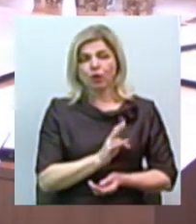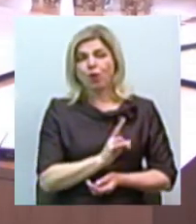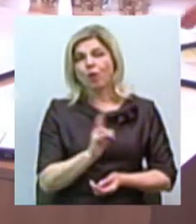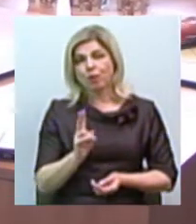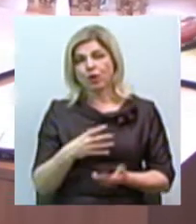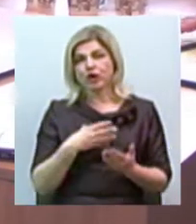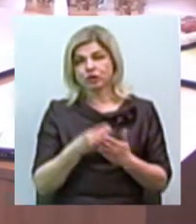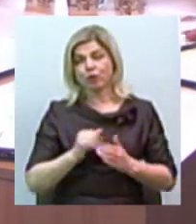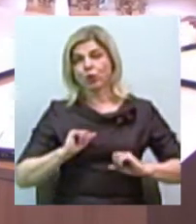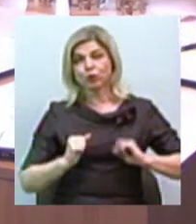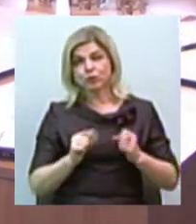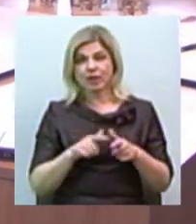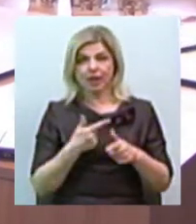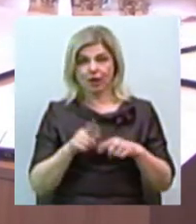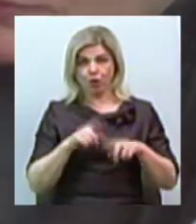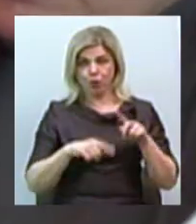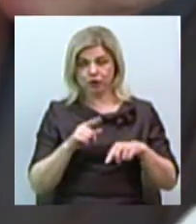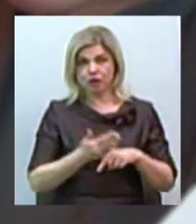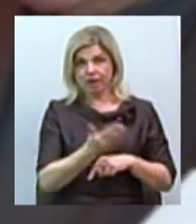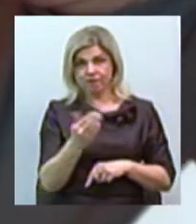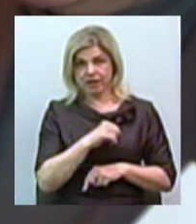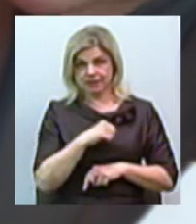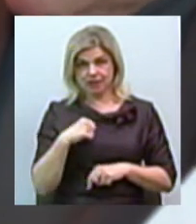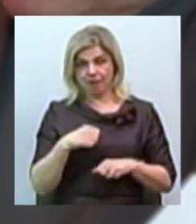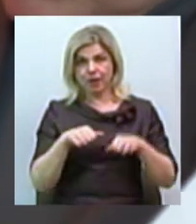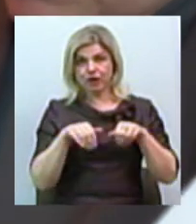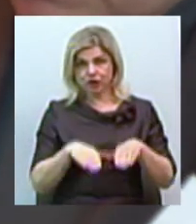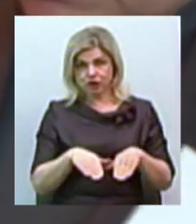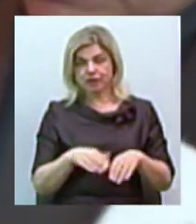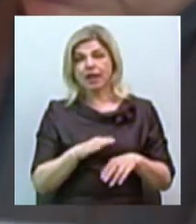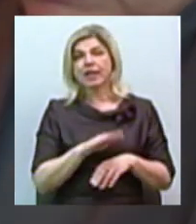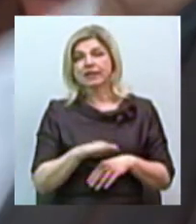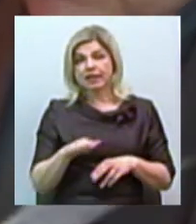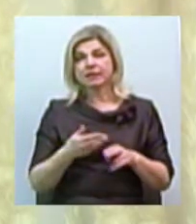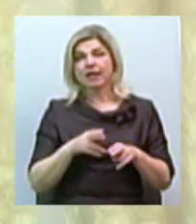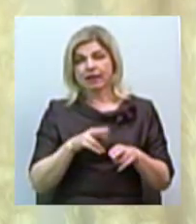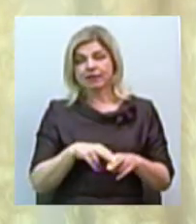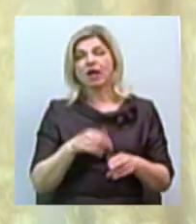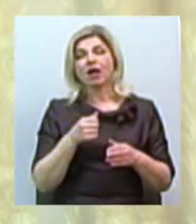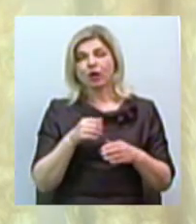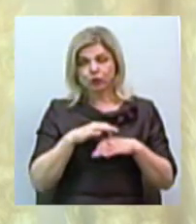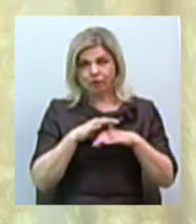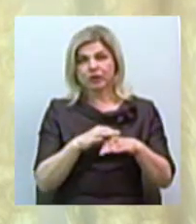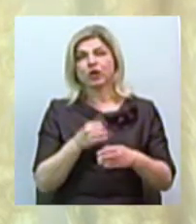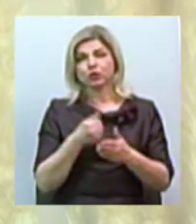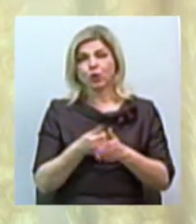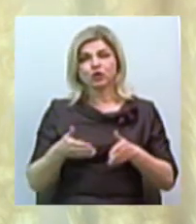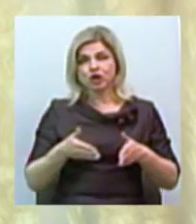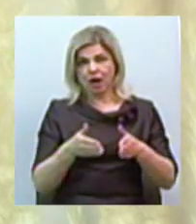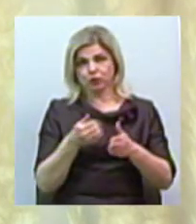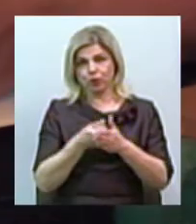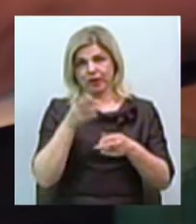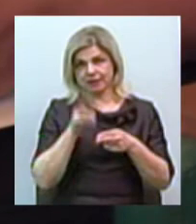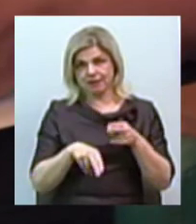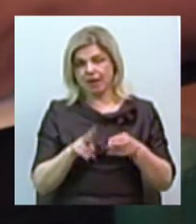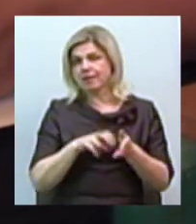якимось своїм там друзям чи родичам, ви самі для себе прийняли це рішення. Діти – це шлях до кінця, не сходити з дистанції, в будь-якому